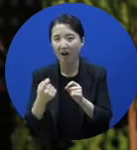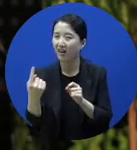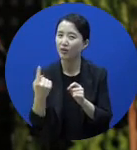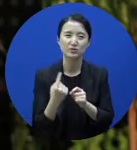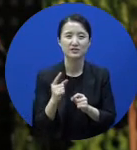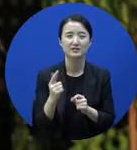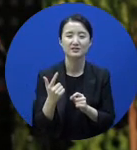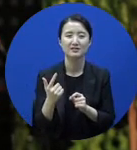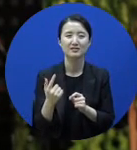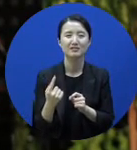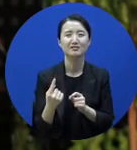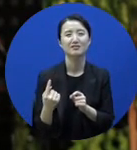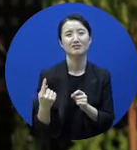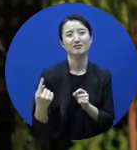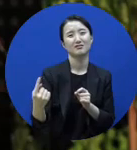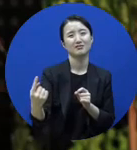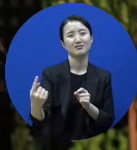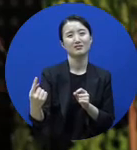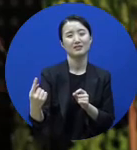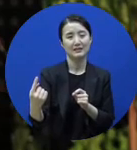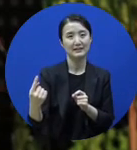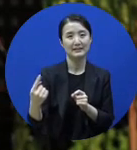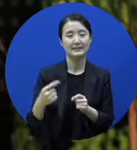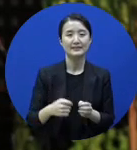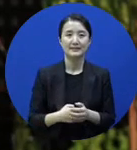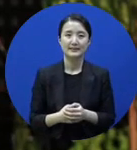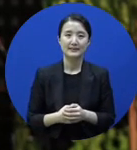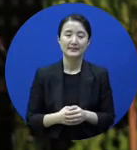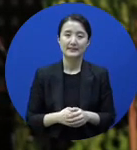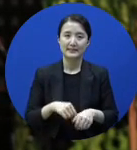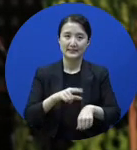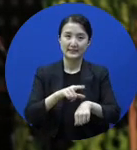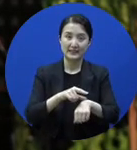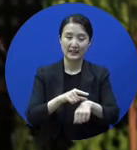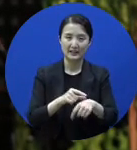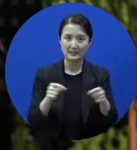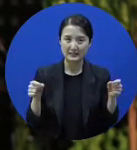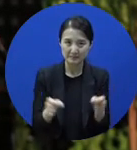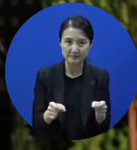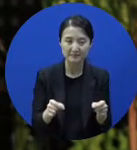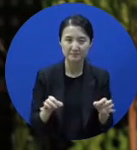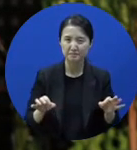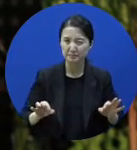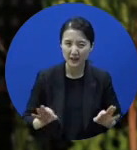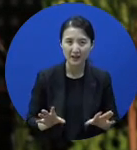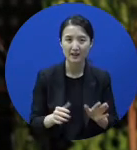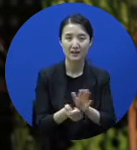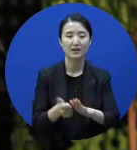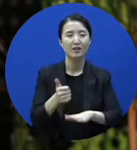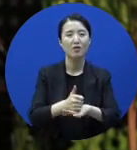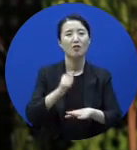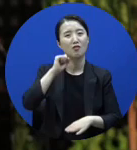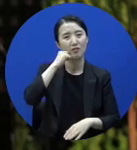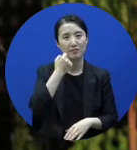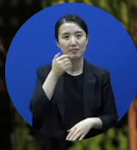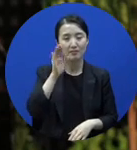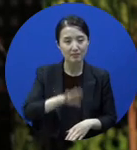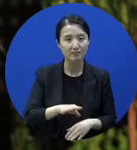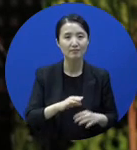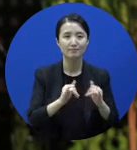어떤 그 기간들을 짧게 할 수는 없겠지만 그래도 많은 관계들을 가져서 그 사람들과의